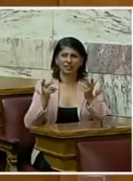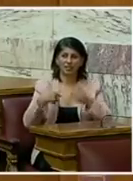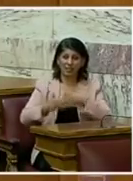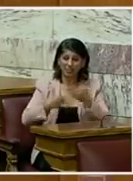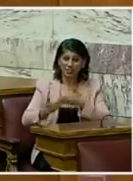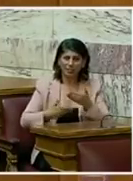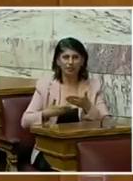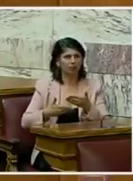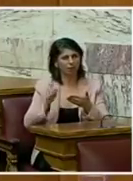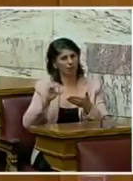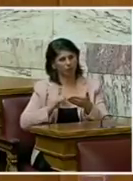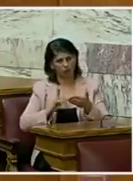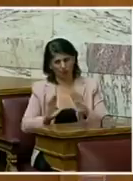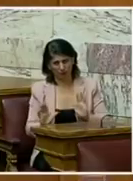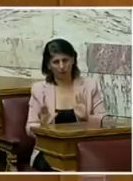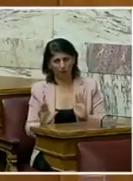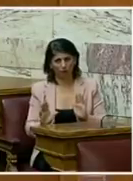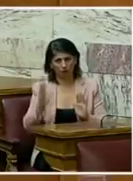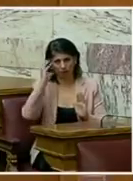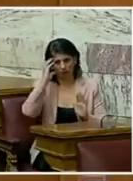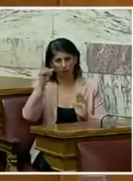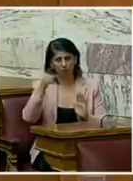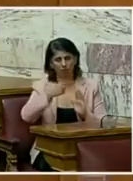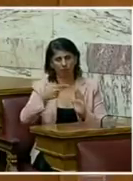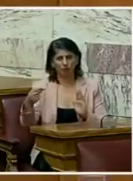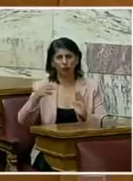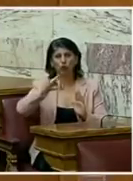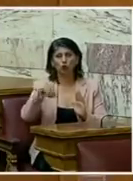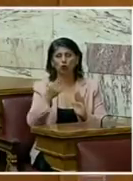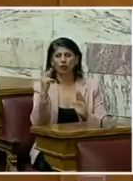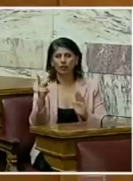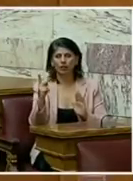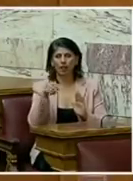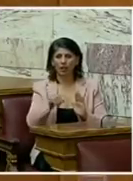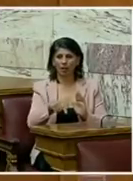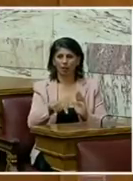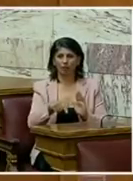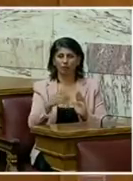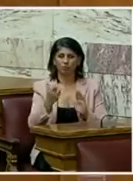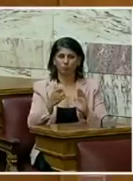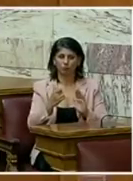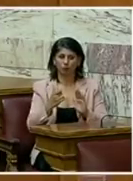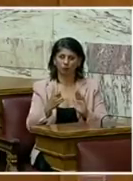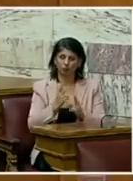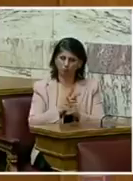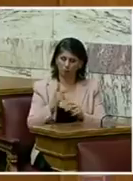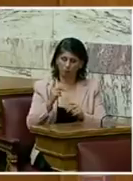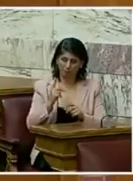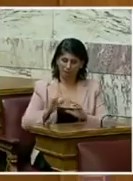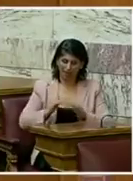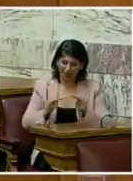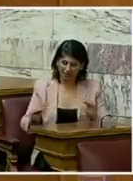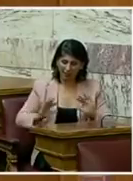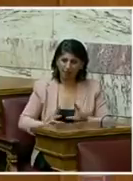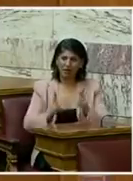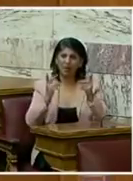ολέθριες. Θυμίζοντας μάλιστα, λέει ο ίδιος, μια ρίση του Τζον Κένεντι, αυτοί που καθιστούν μια ειρηνική επανάσταση αδύνατη, κάνουν μια βίαιη